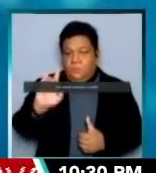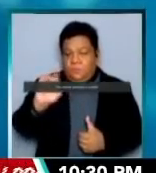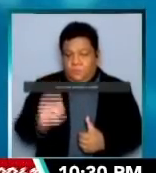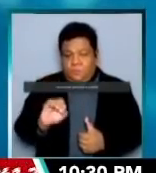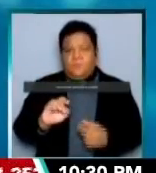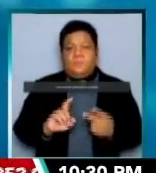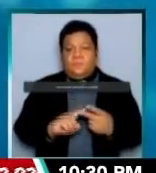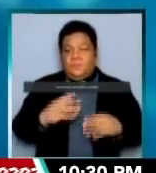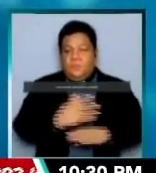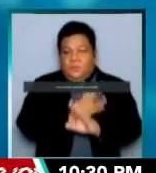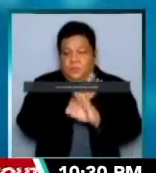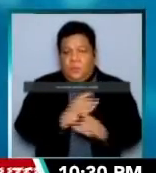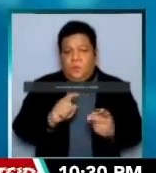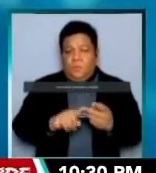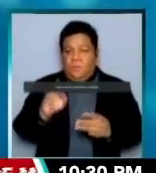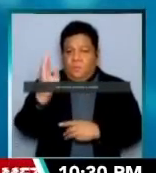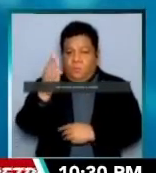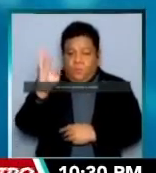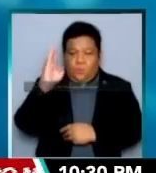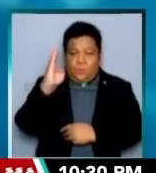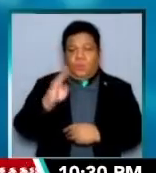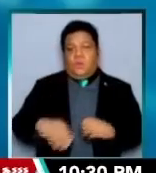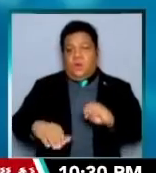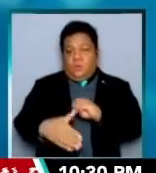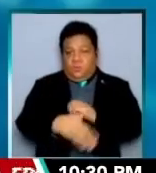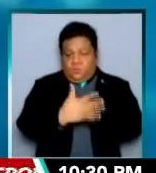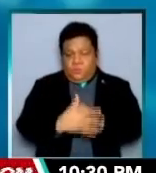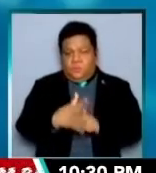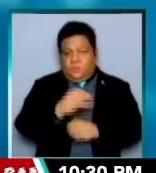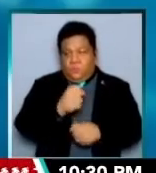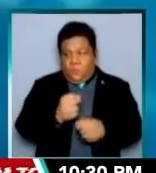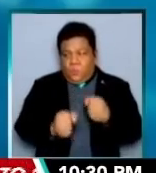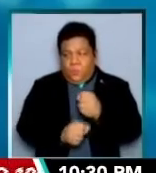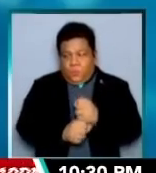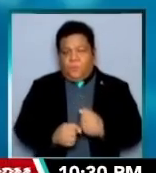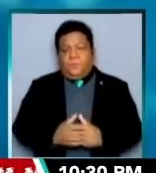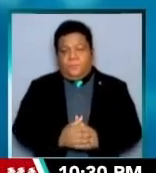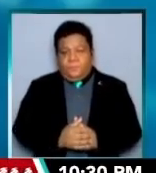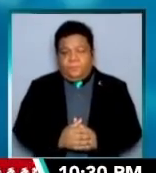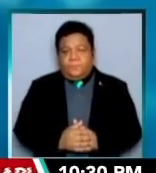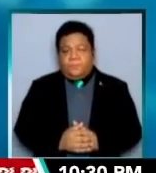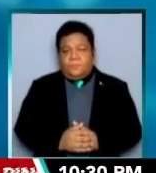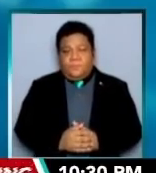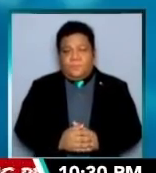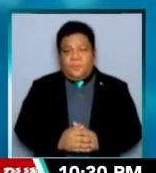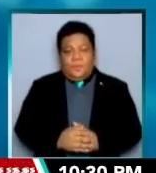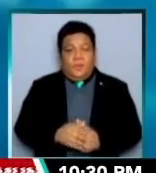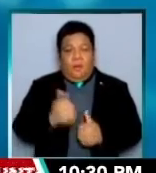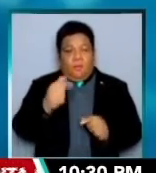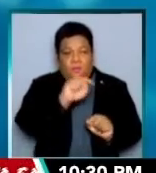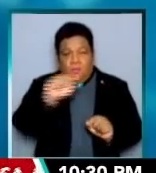Butuan City, Agusan del Sur at Cotabato City. Mananatili naman sa kasalukuyang alert status ang natitirang bahagi ng